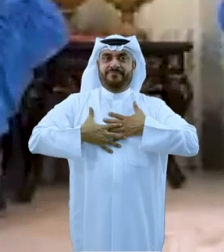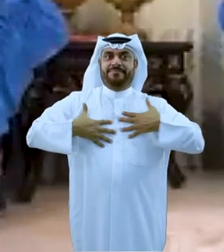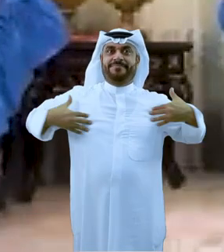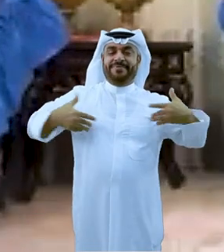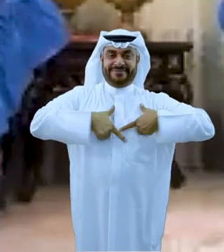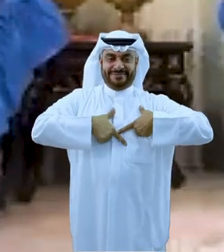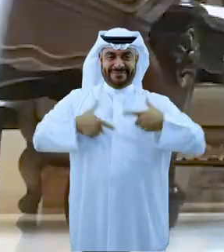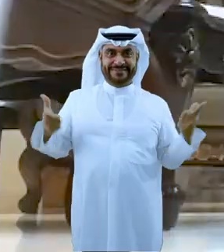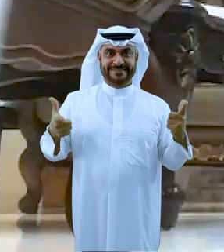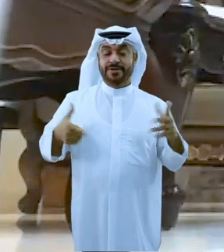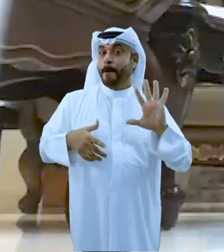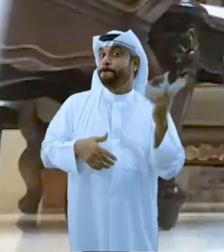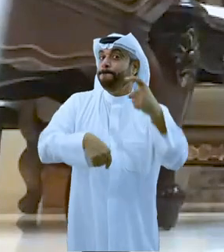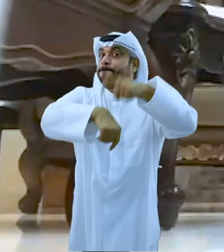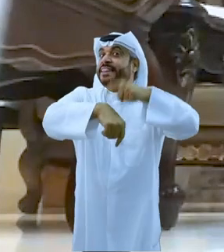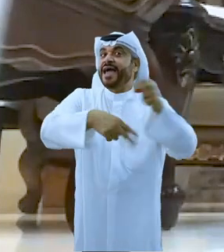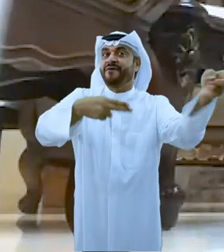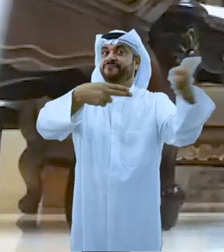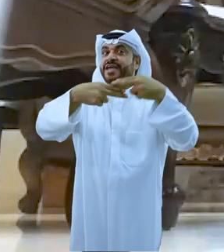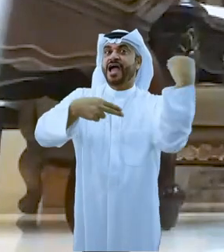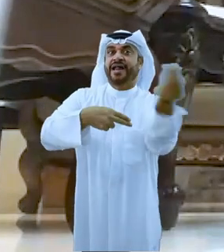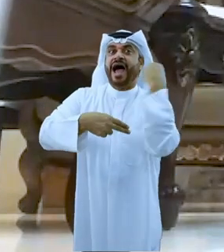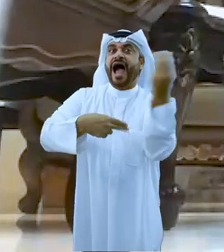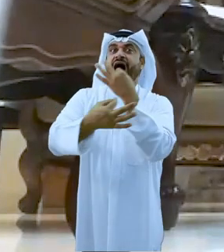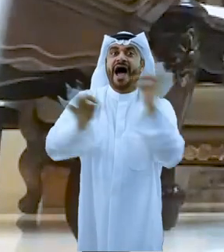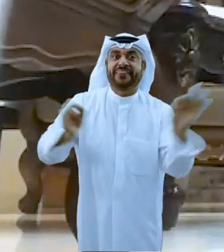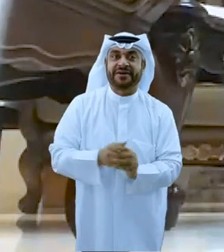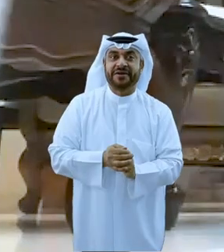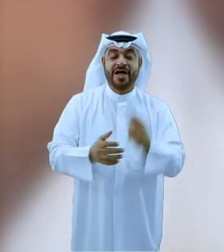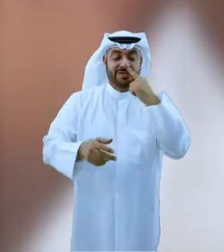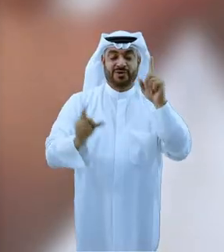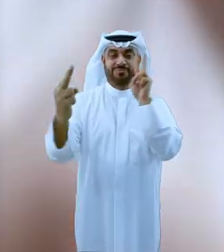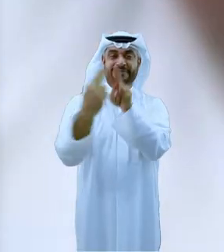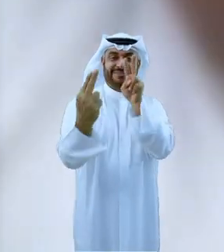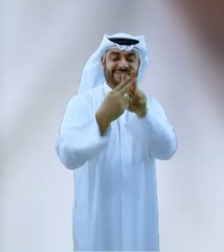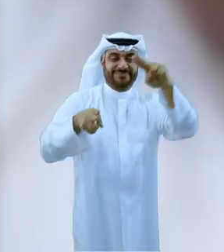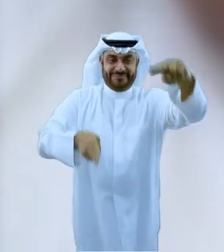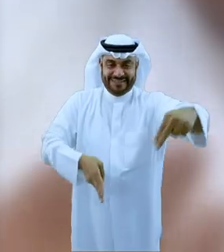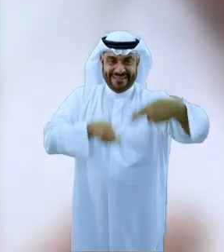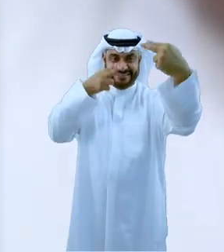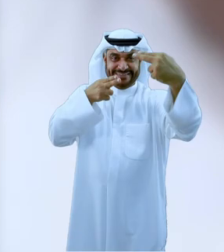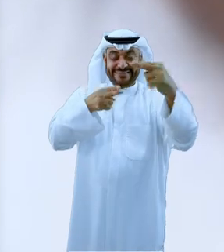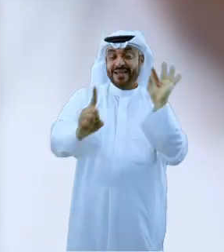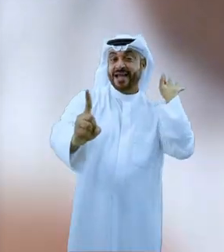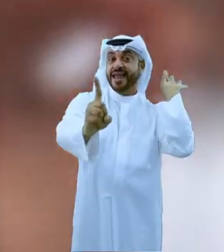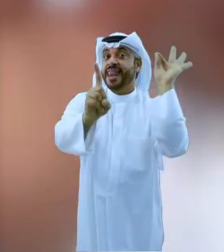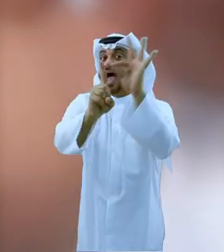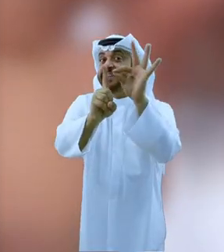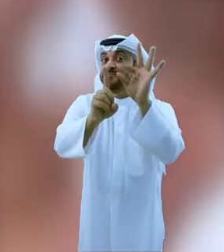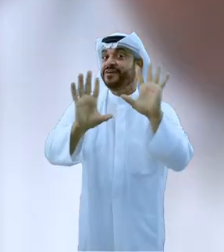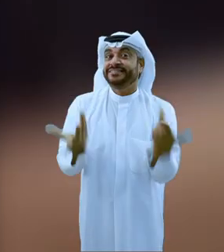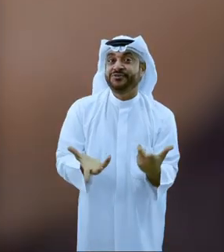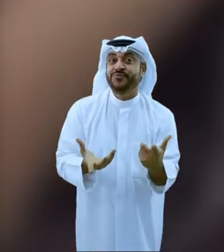في فترة الحظر خلاهم يسوون اللقاءات المفتوحة في جدول أنشطتهم، وكان